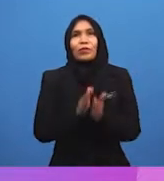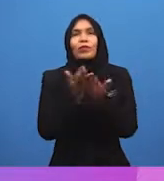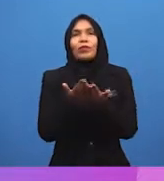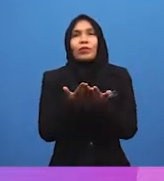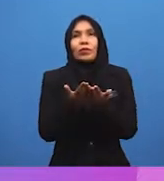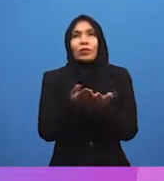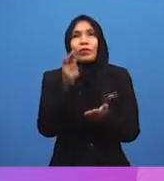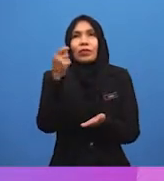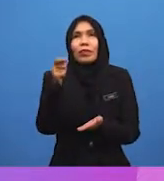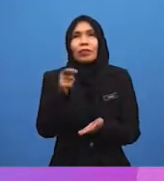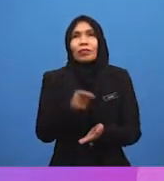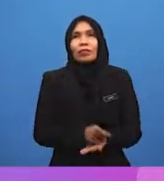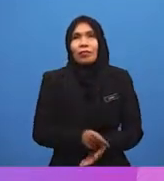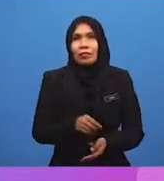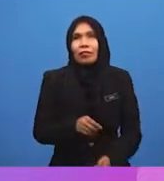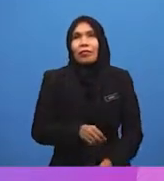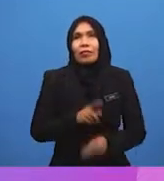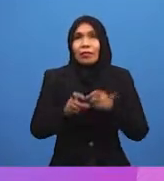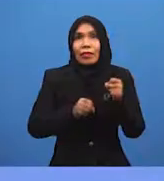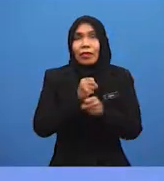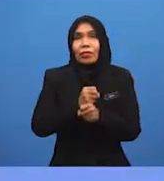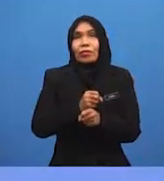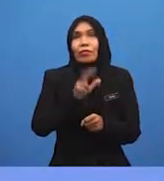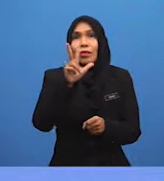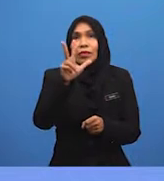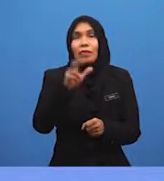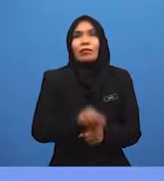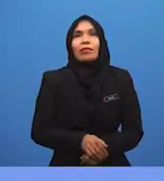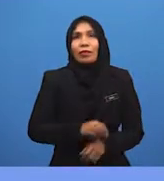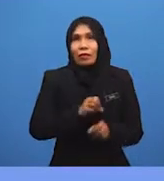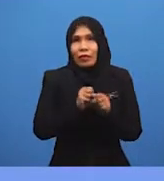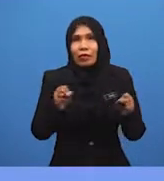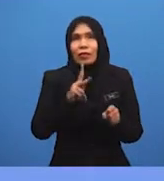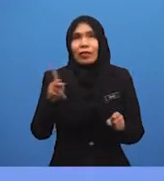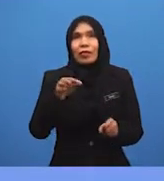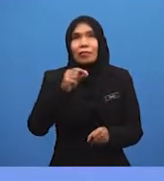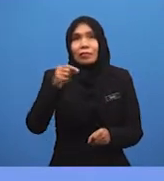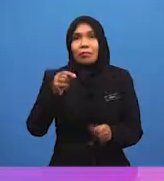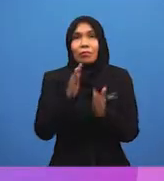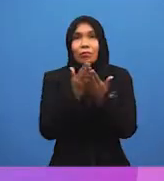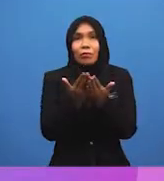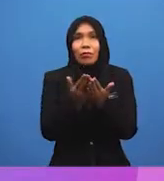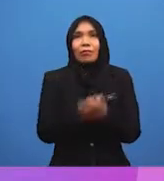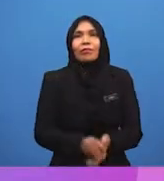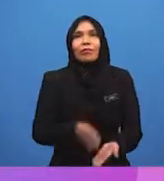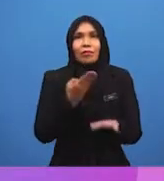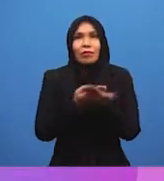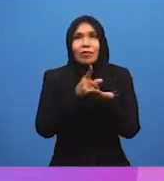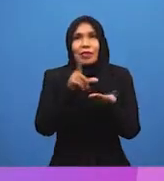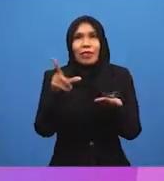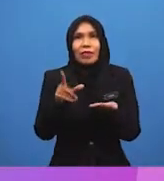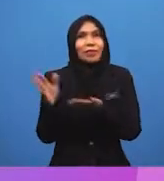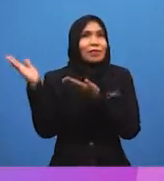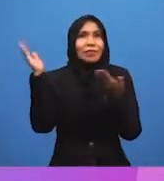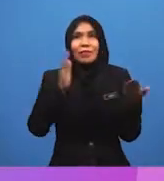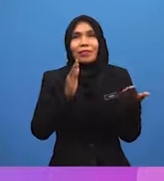teks Pendidikan Moral SK tahun 3 dan sediakan pensel dan buku nota. Baiklah, jom